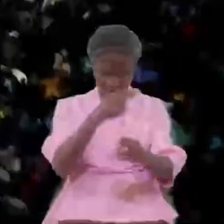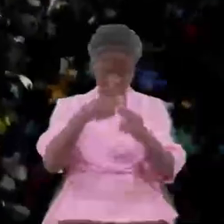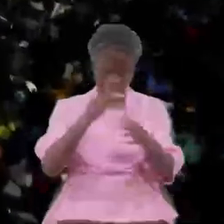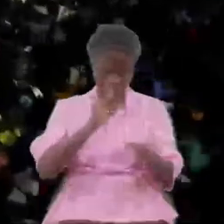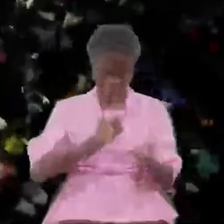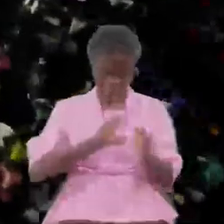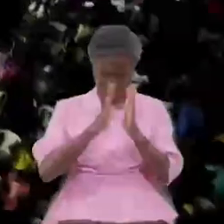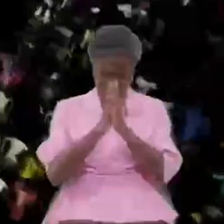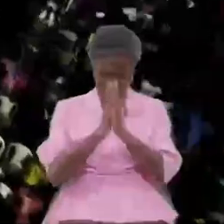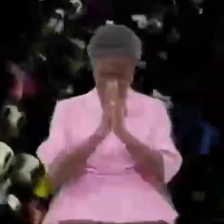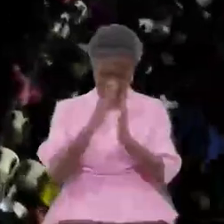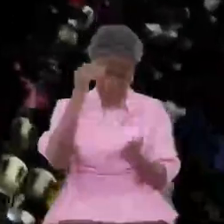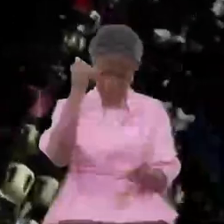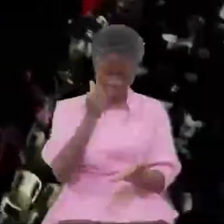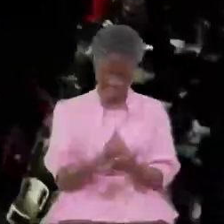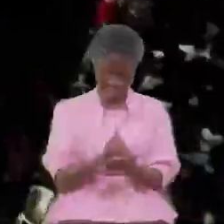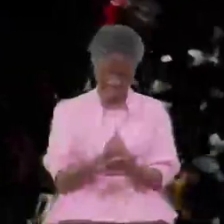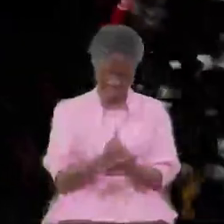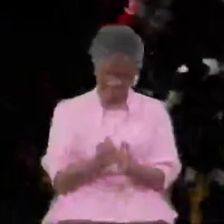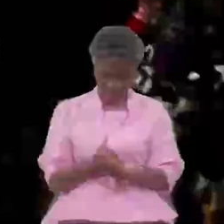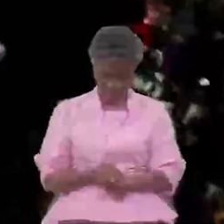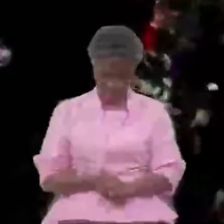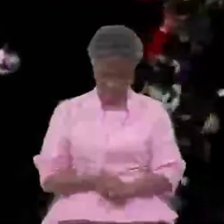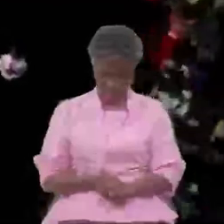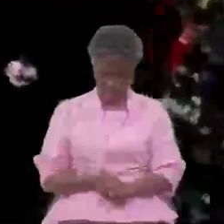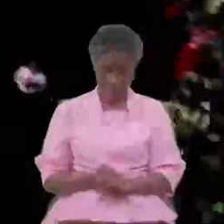Au nom puissant de Jésus, j'ai prié.